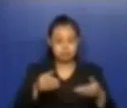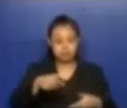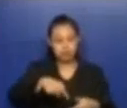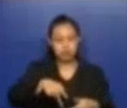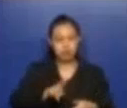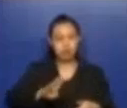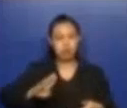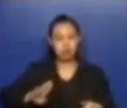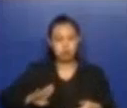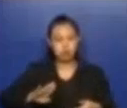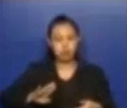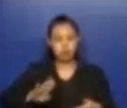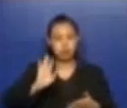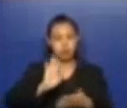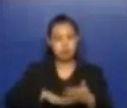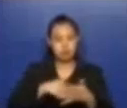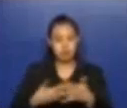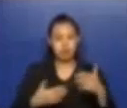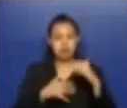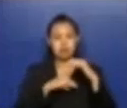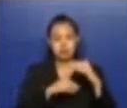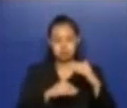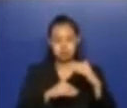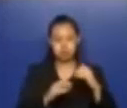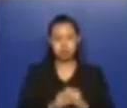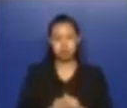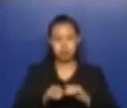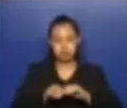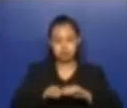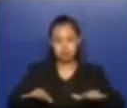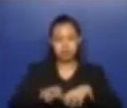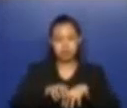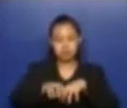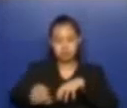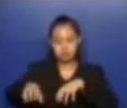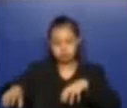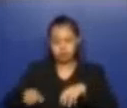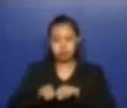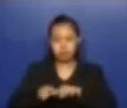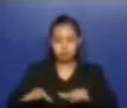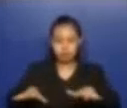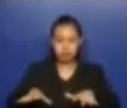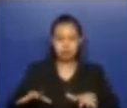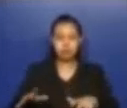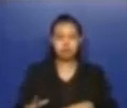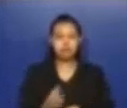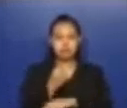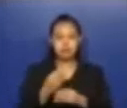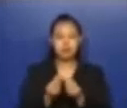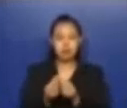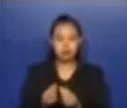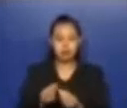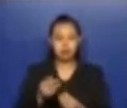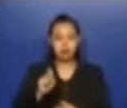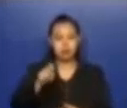กำหนดแผนและขั้นตอนการกระจายอำนาจสู่องค์กรปกครองส่วนท้องถิ่นพ.ศ.